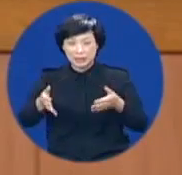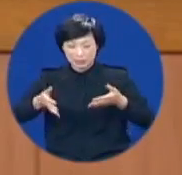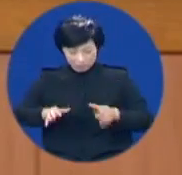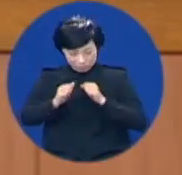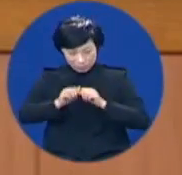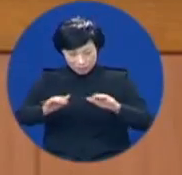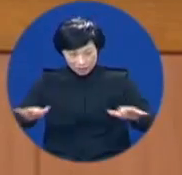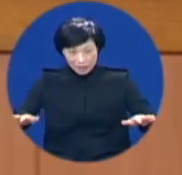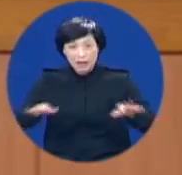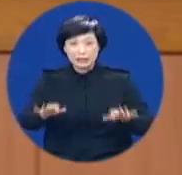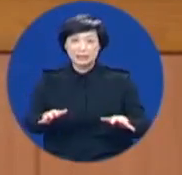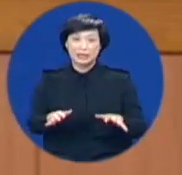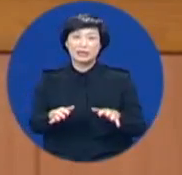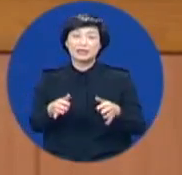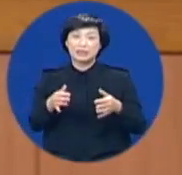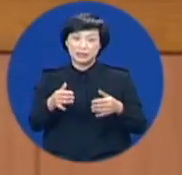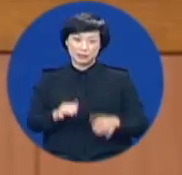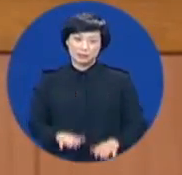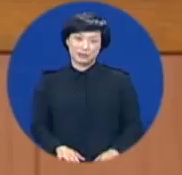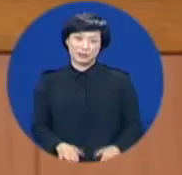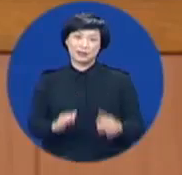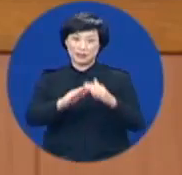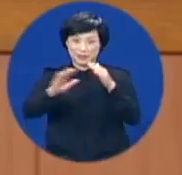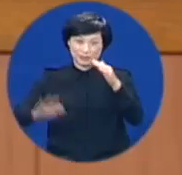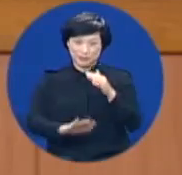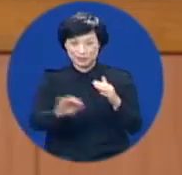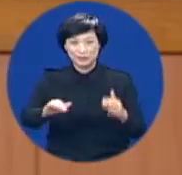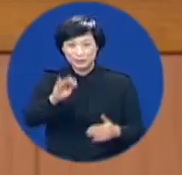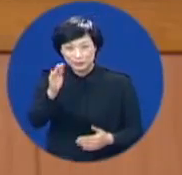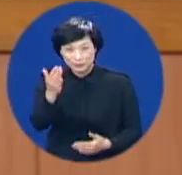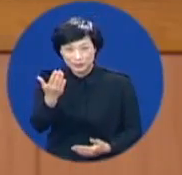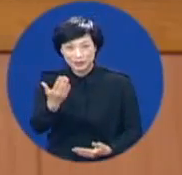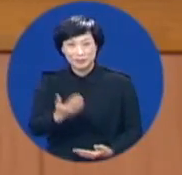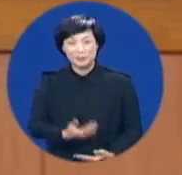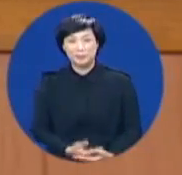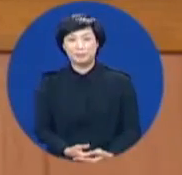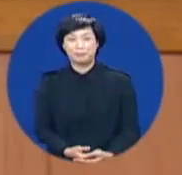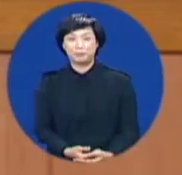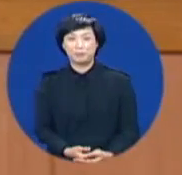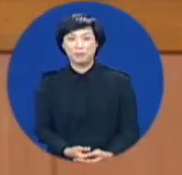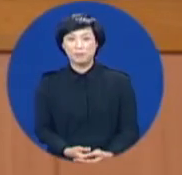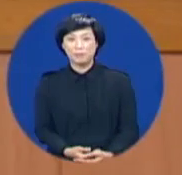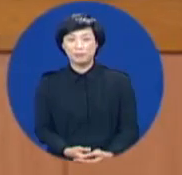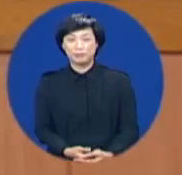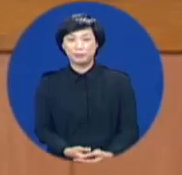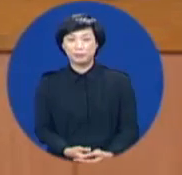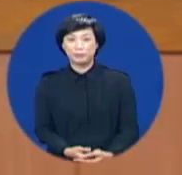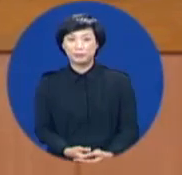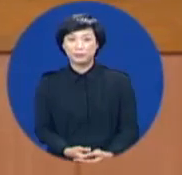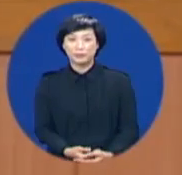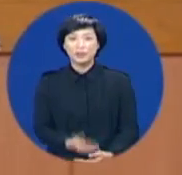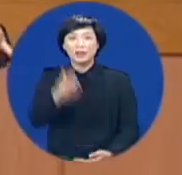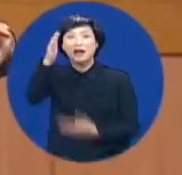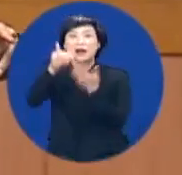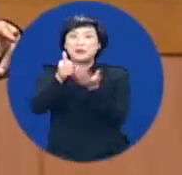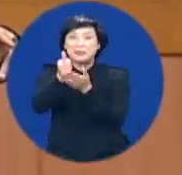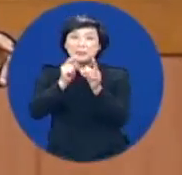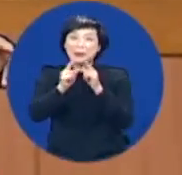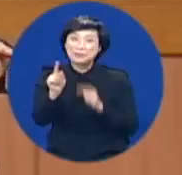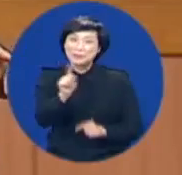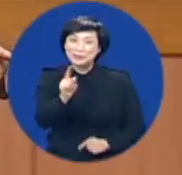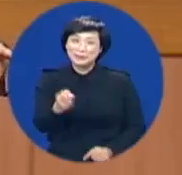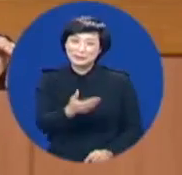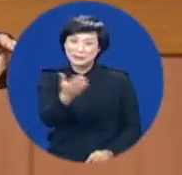낳으면서 가정이 구성돼요. 가정이 구성됩니다. 그러면서 하나님께서 뭐라고 말하느냐.